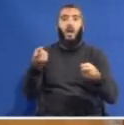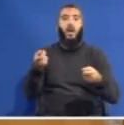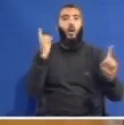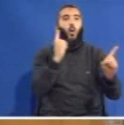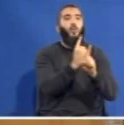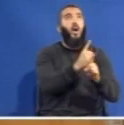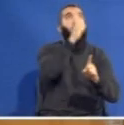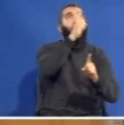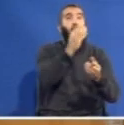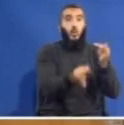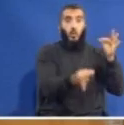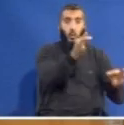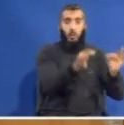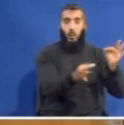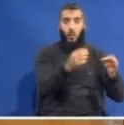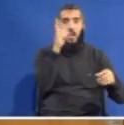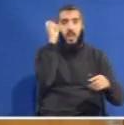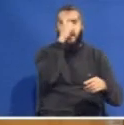والجهة الظالمة معلومة